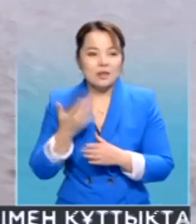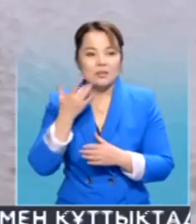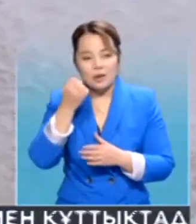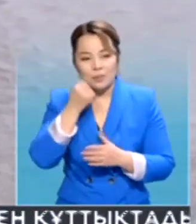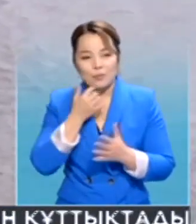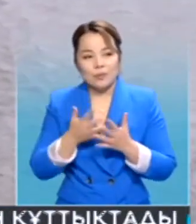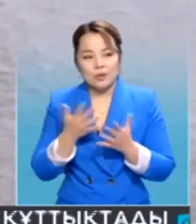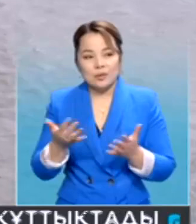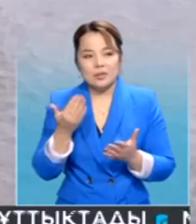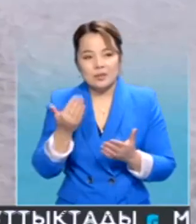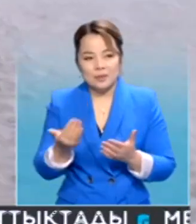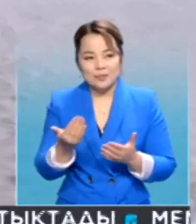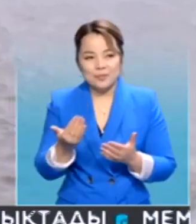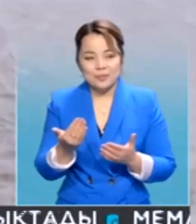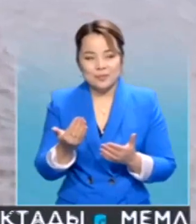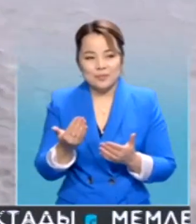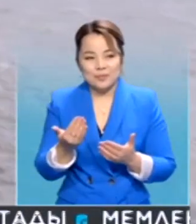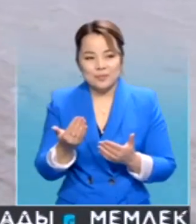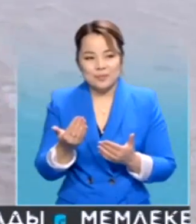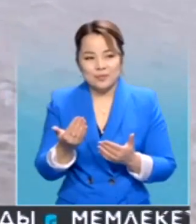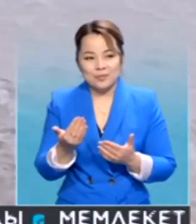айтамын.